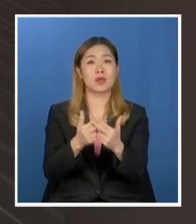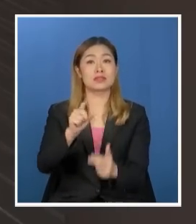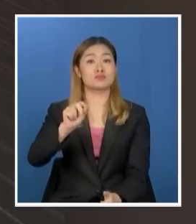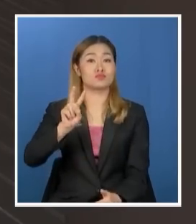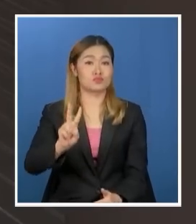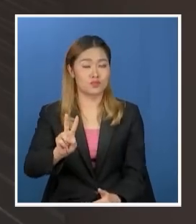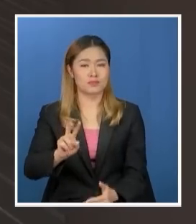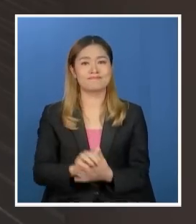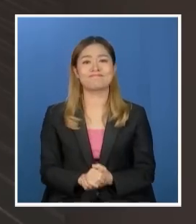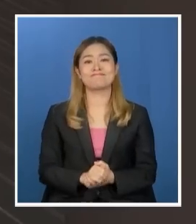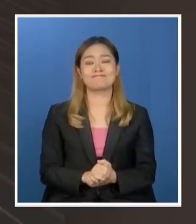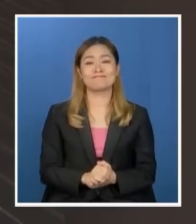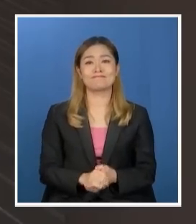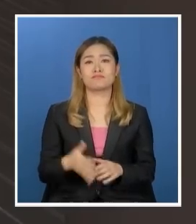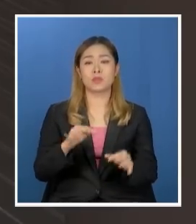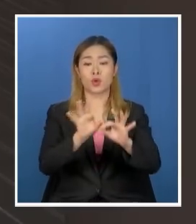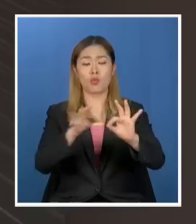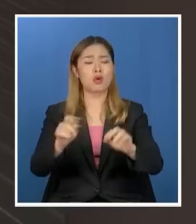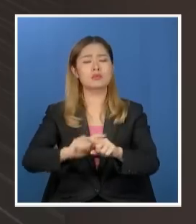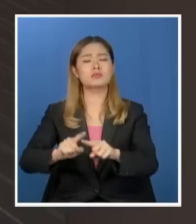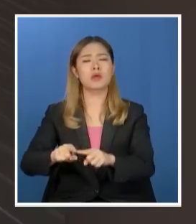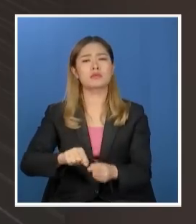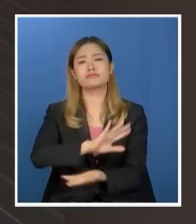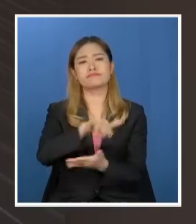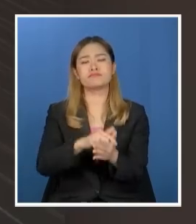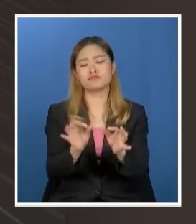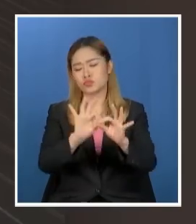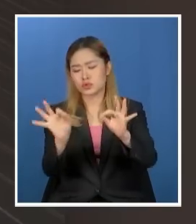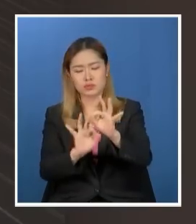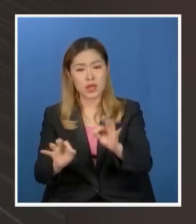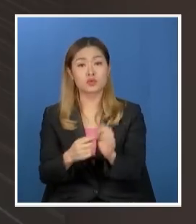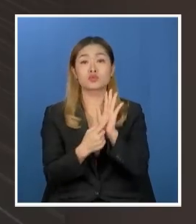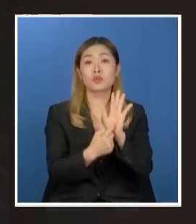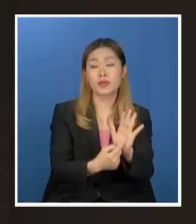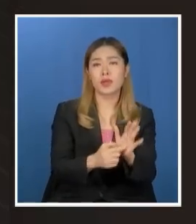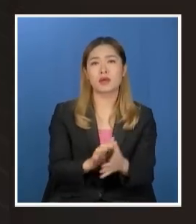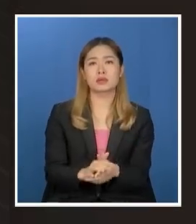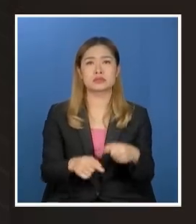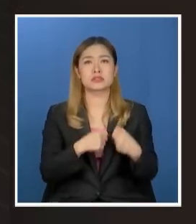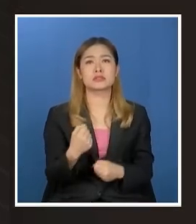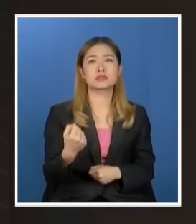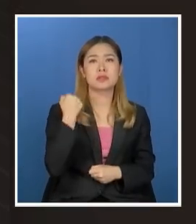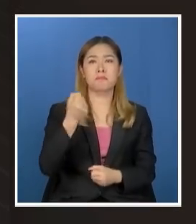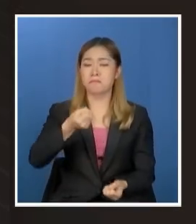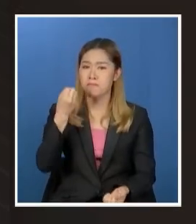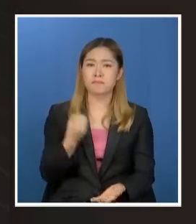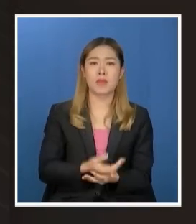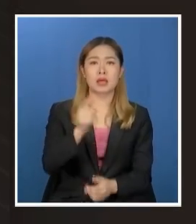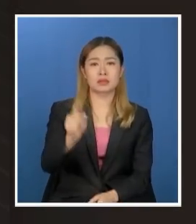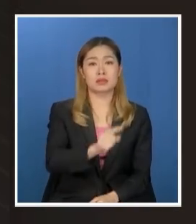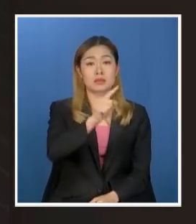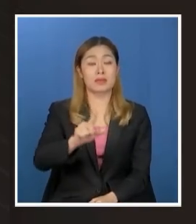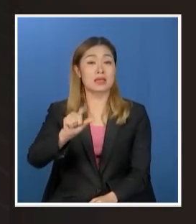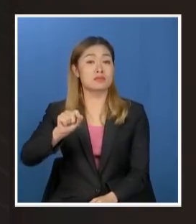22นี่ฮะแล้วก็มีข้อความอื่นอีกเยอะแยะมากมายไม่ว่าจะเป็นมั่นคงมั่งคั่งกา